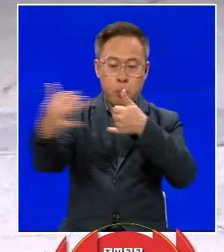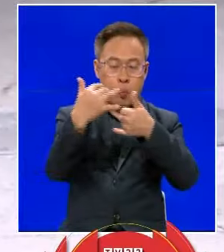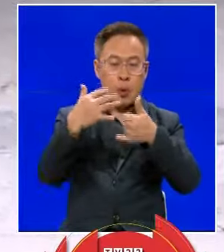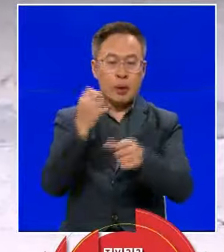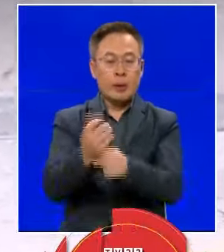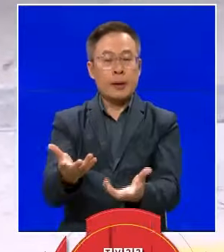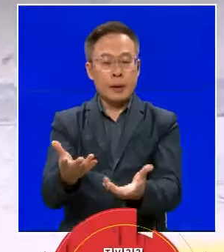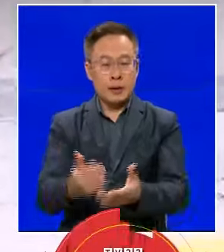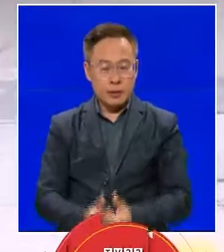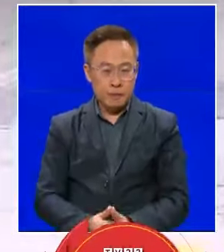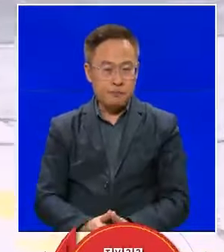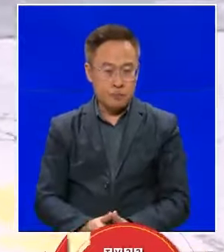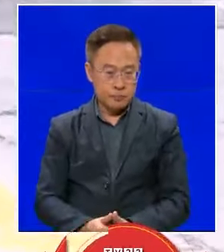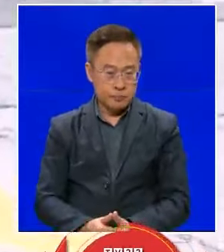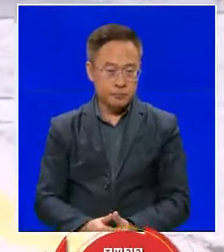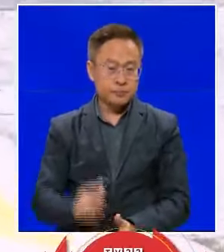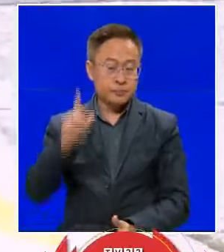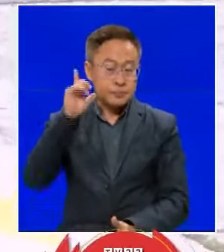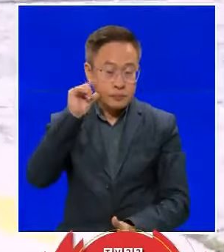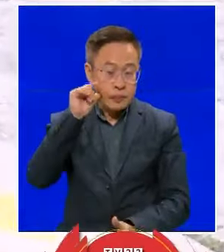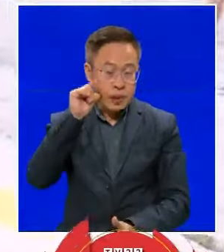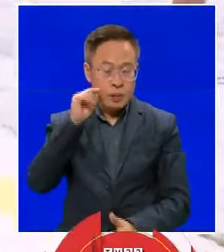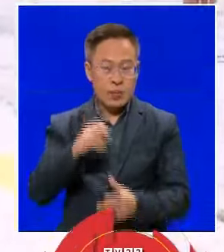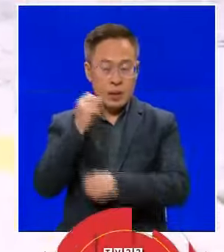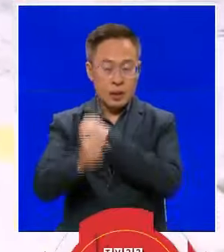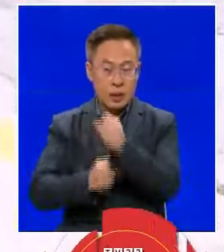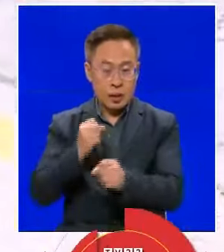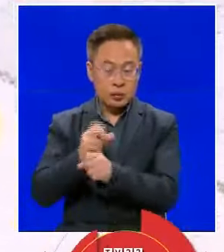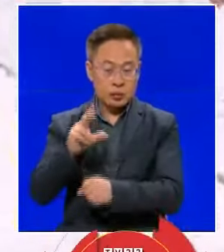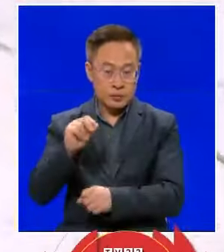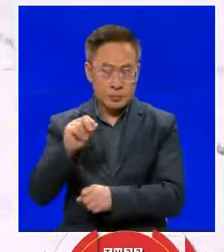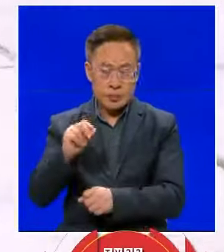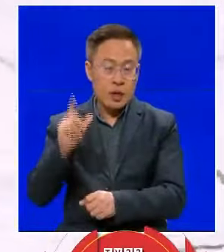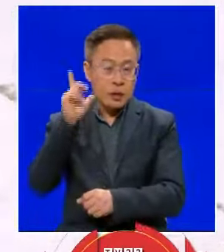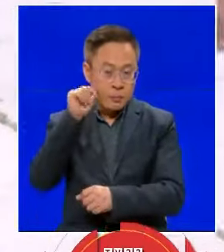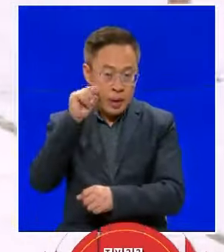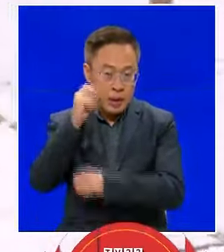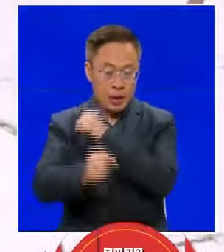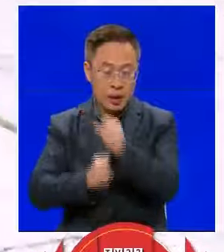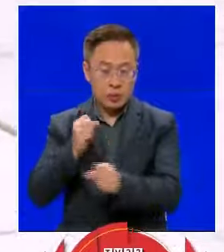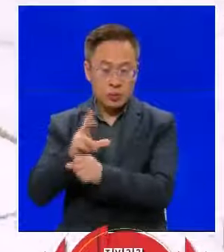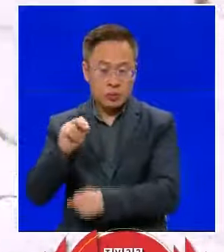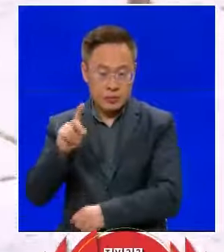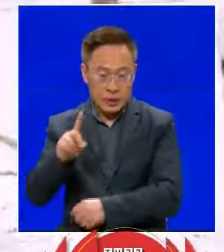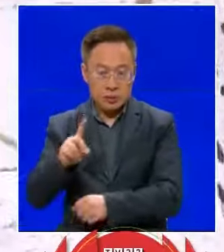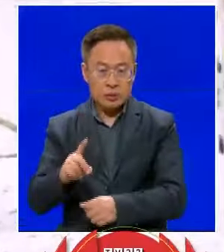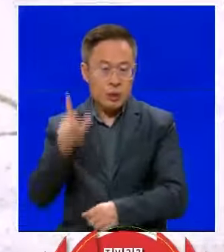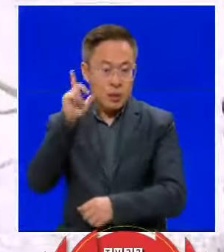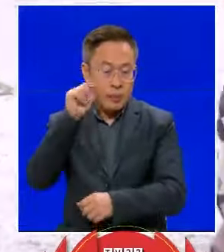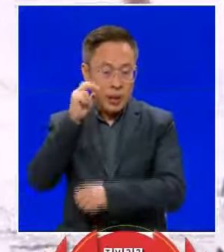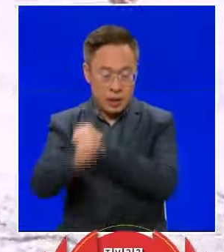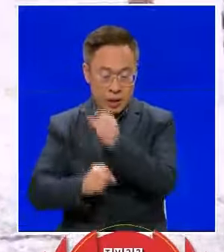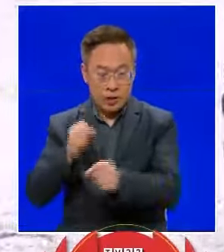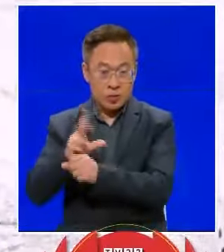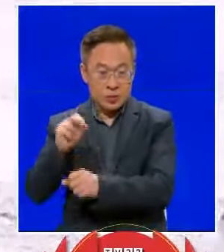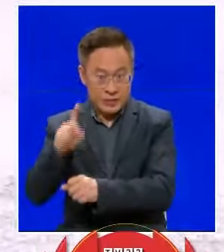จอายุ31ปีมารดาของเด็กชายวัย14ปีที่พาภรรยาอายุ17ปีตั้งครรภ์5เดือนไปตรวจครรภ์ในโรงพยาบาล